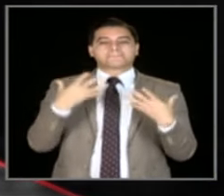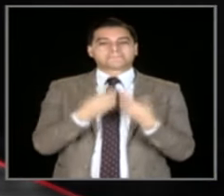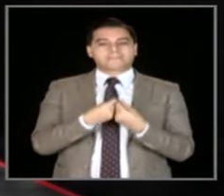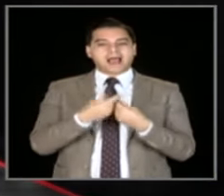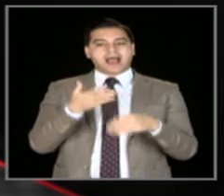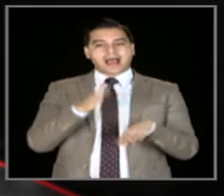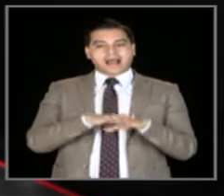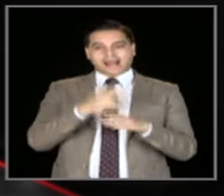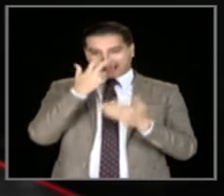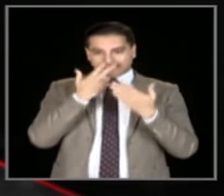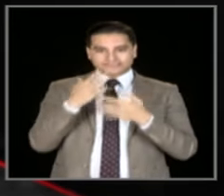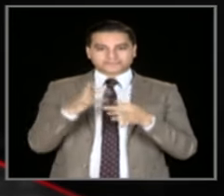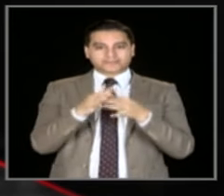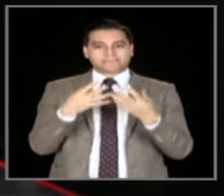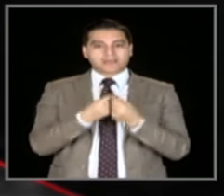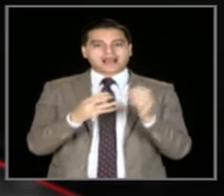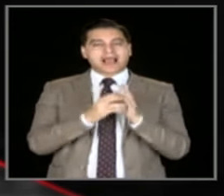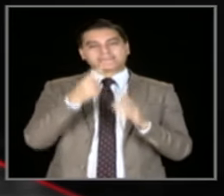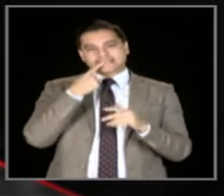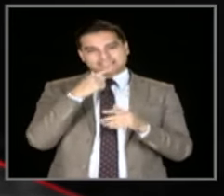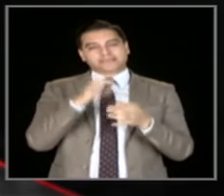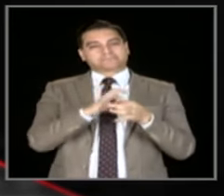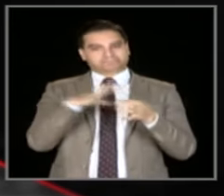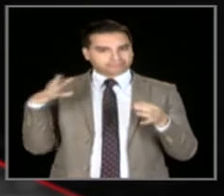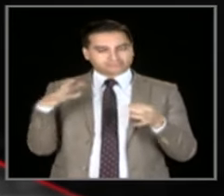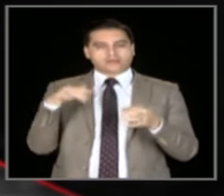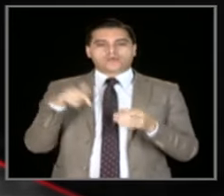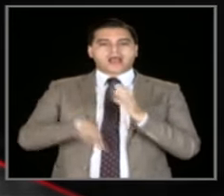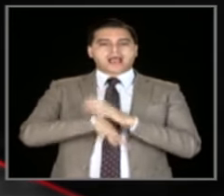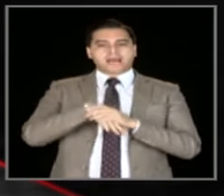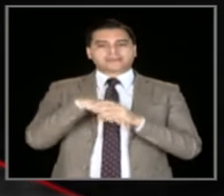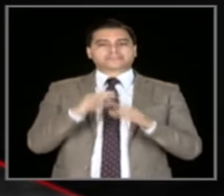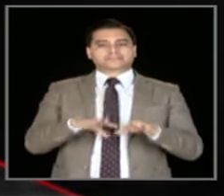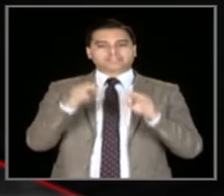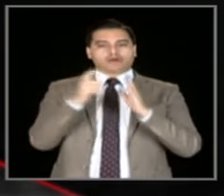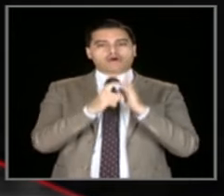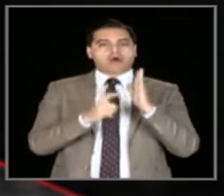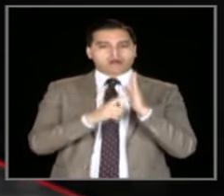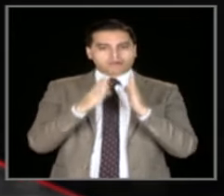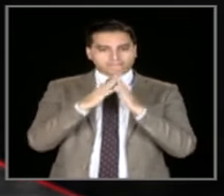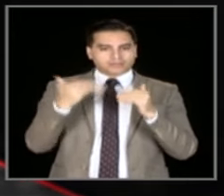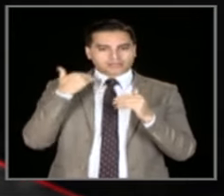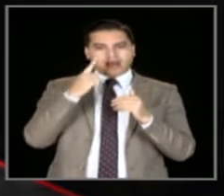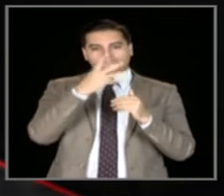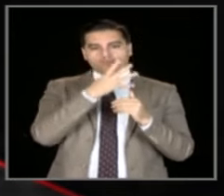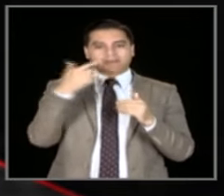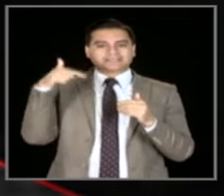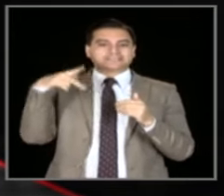1972 بعد أن كانت فرعاً لجامعة الإسكندرية منذ إنشائها بموجب القرار الجمهوري